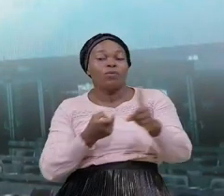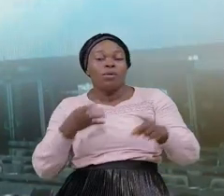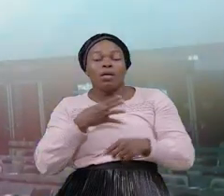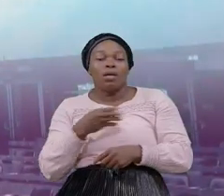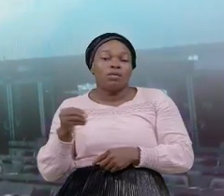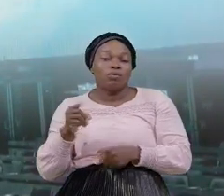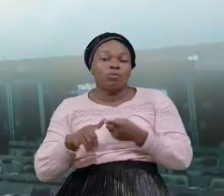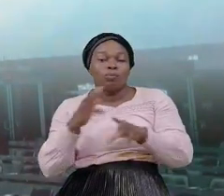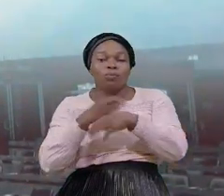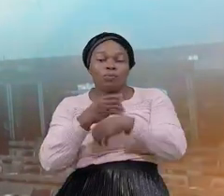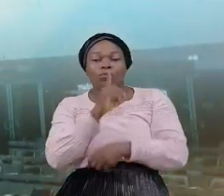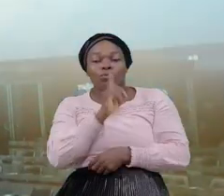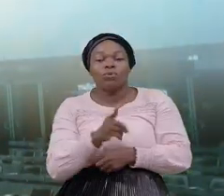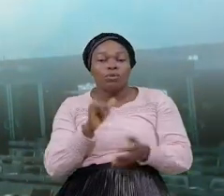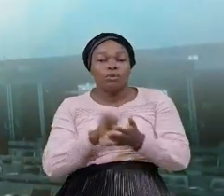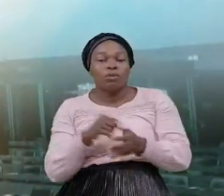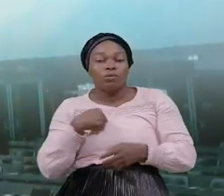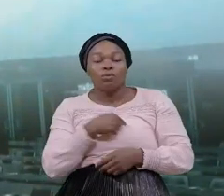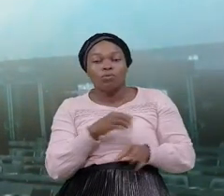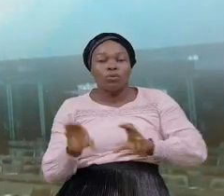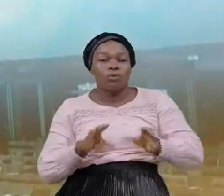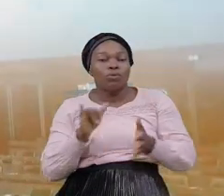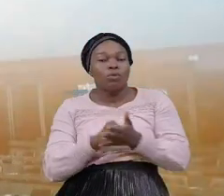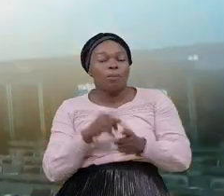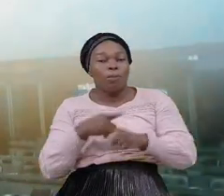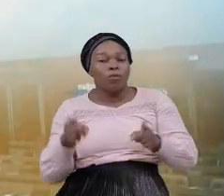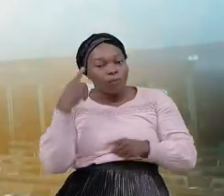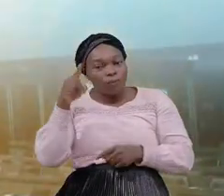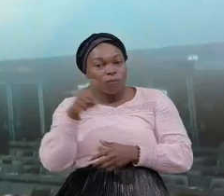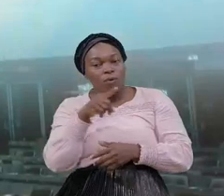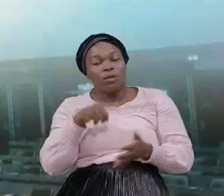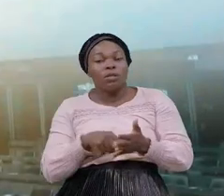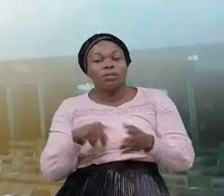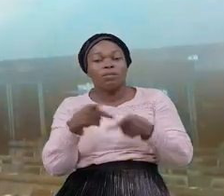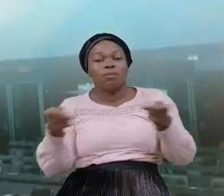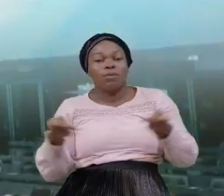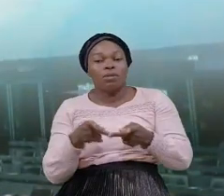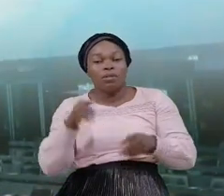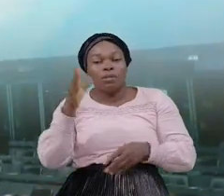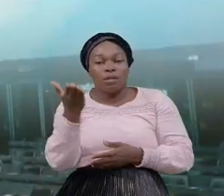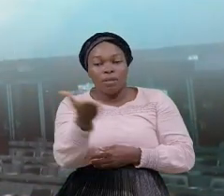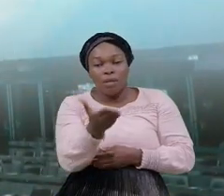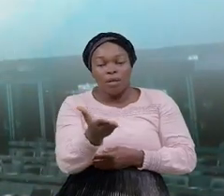Donc, faisons tout possible de nous rendre disponibles.